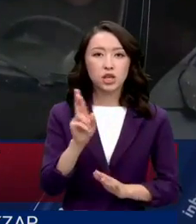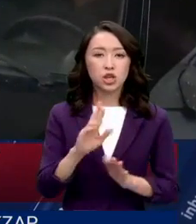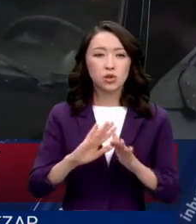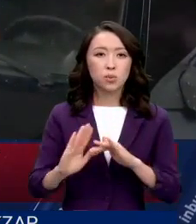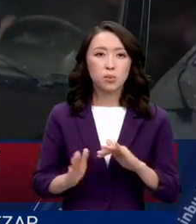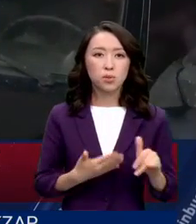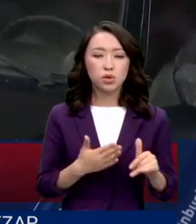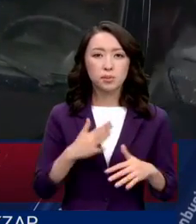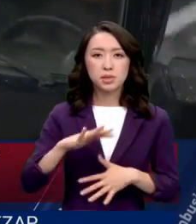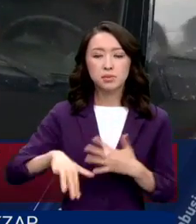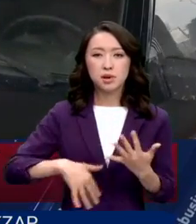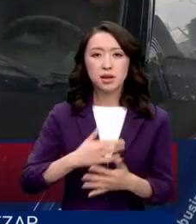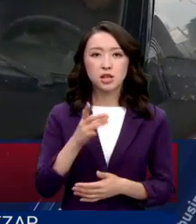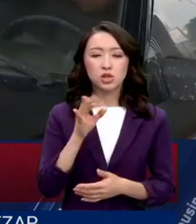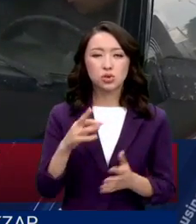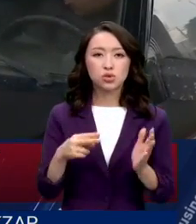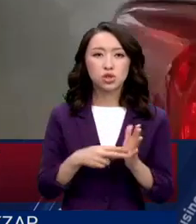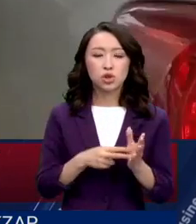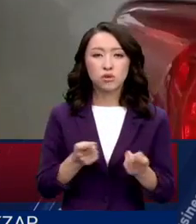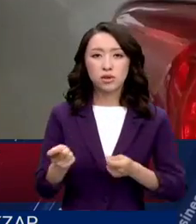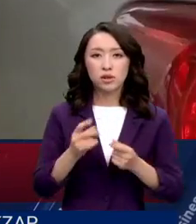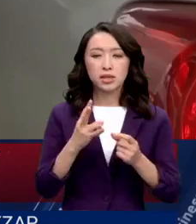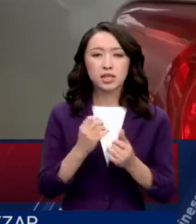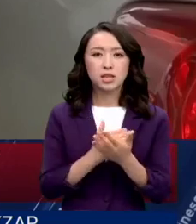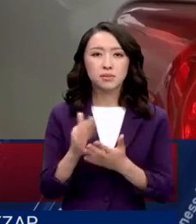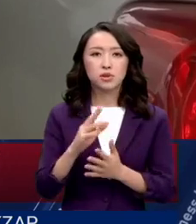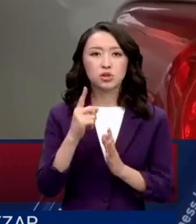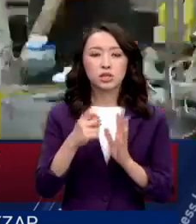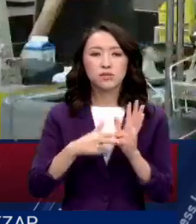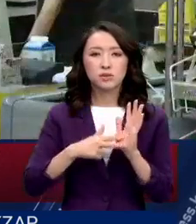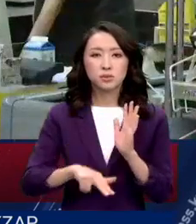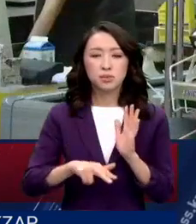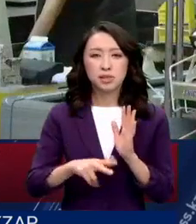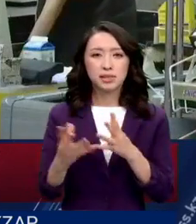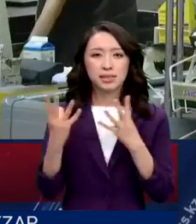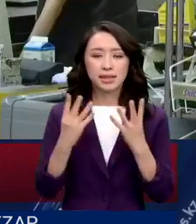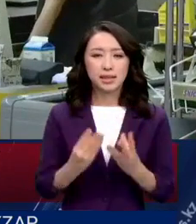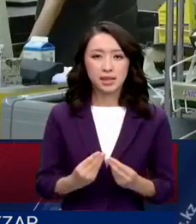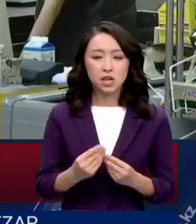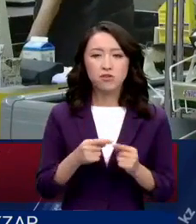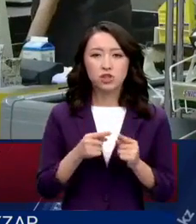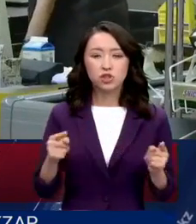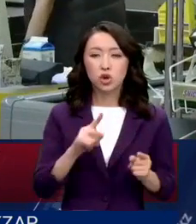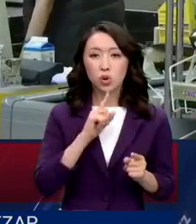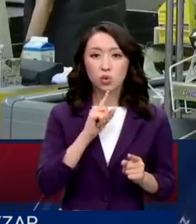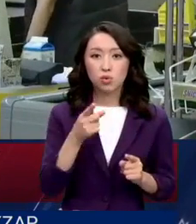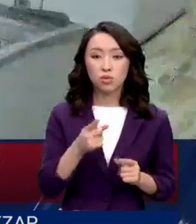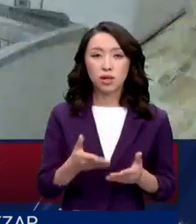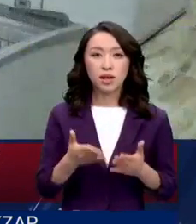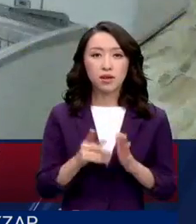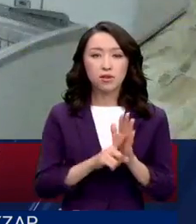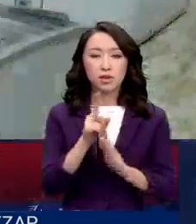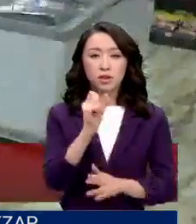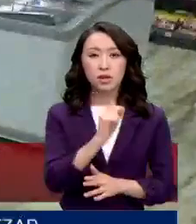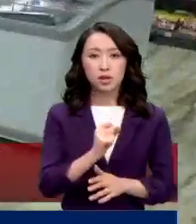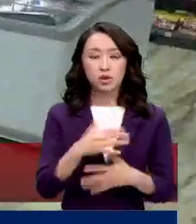после беспорядков. Срок ценового регулирования не превышает 180 календарных дней в течение 1 года. Как раз в начале